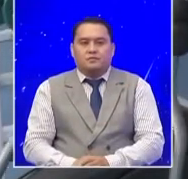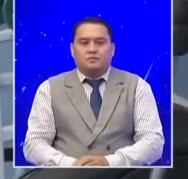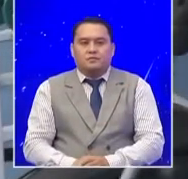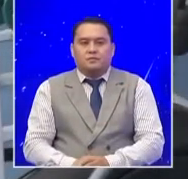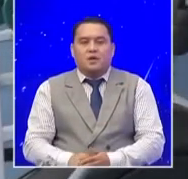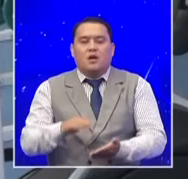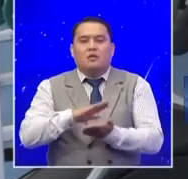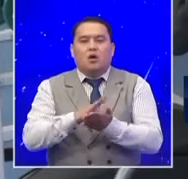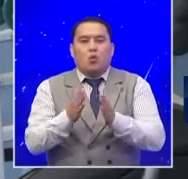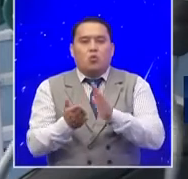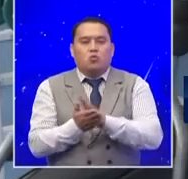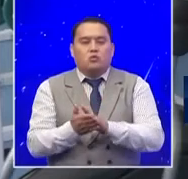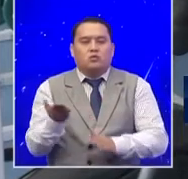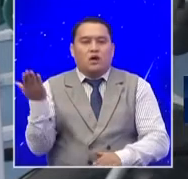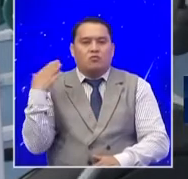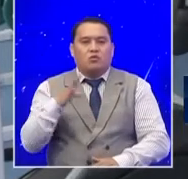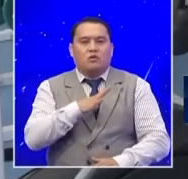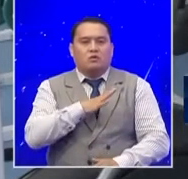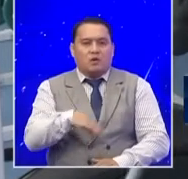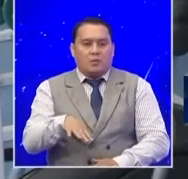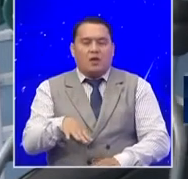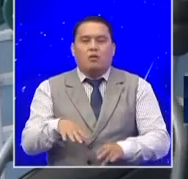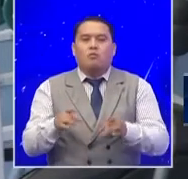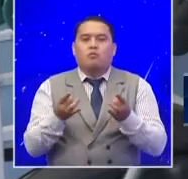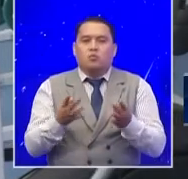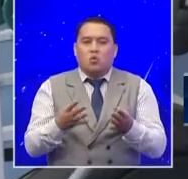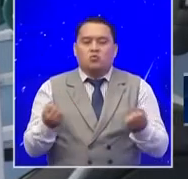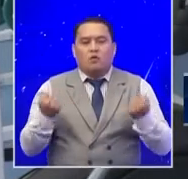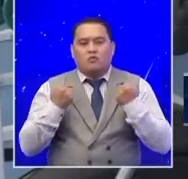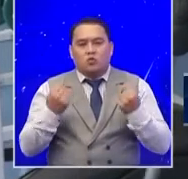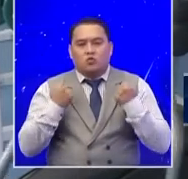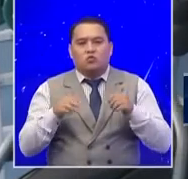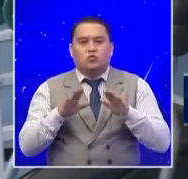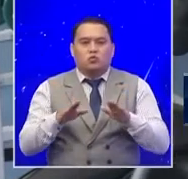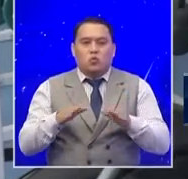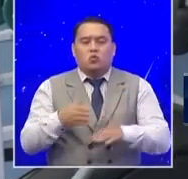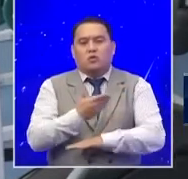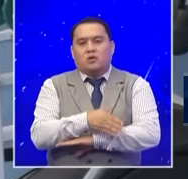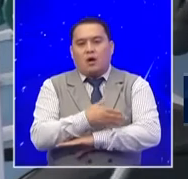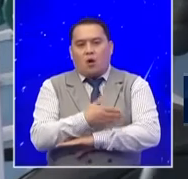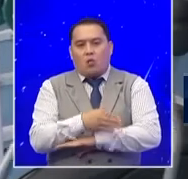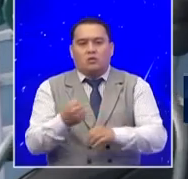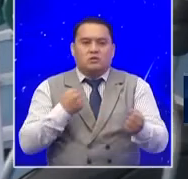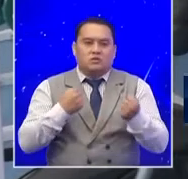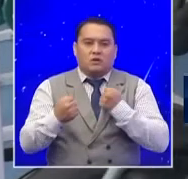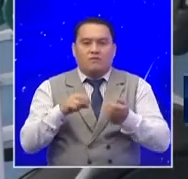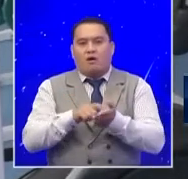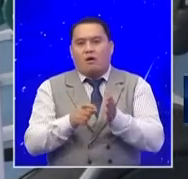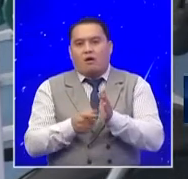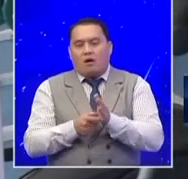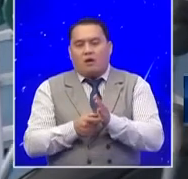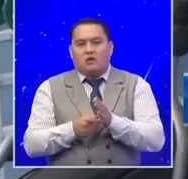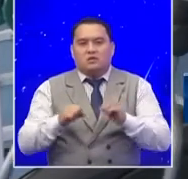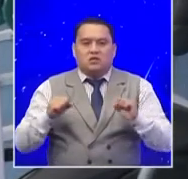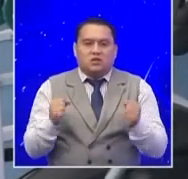Данные условия для нас новинка. Если ранее мы проводили только уроки общей физподготовки на открытом воздухе или делали зарядку в классах, в коридорах